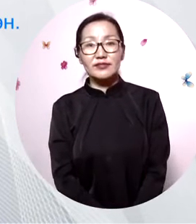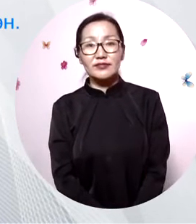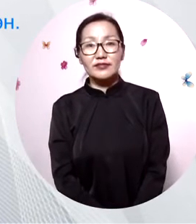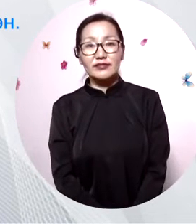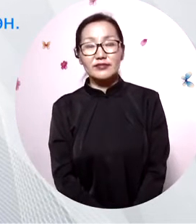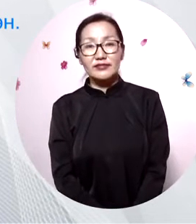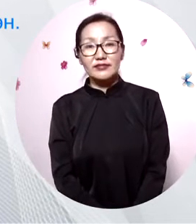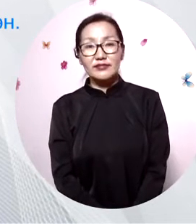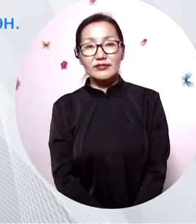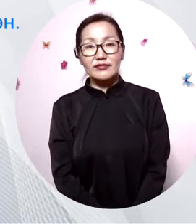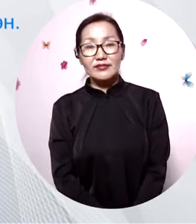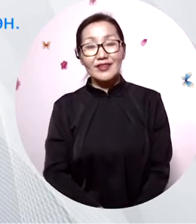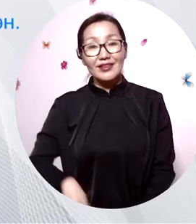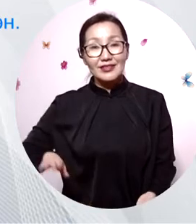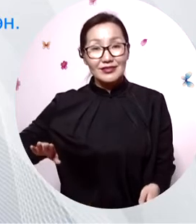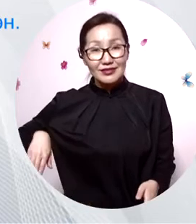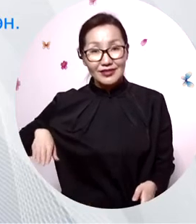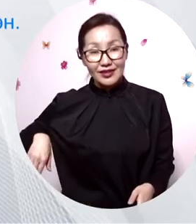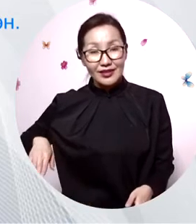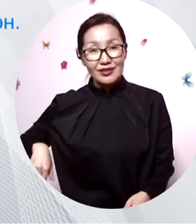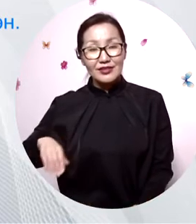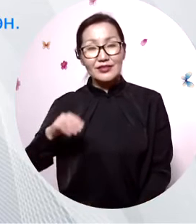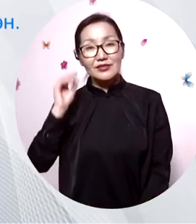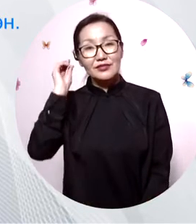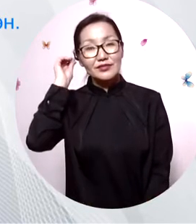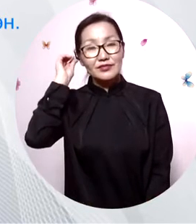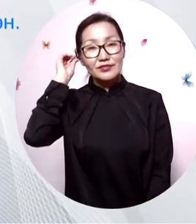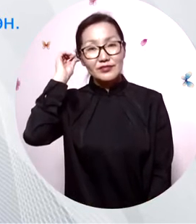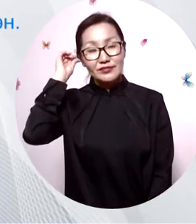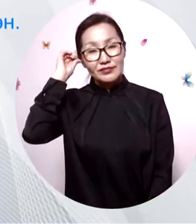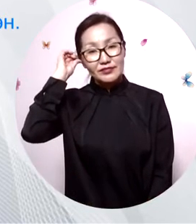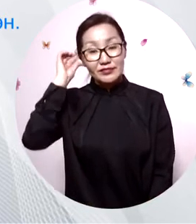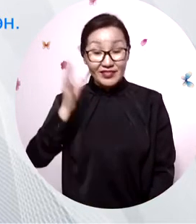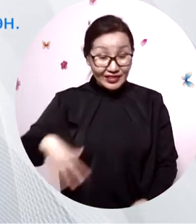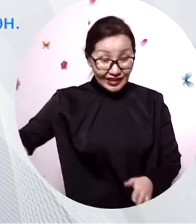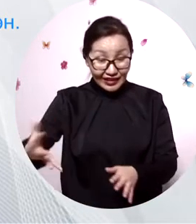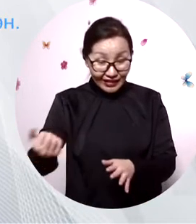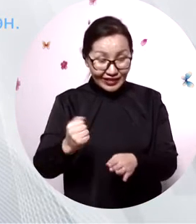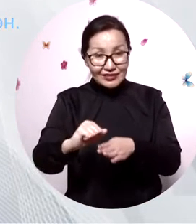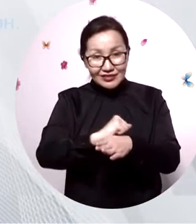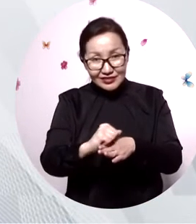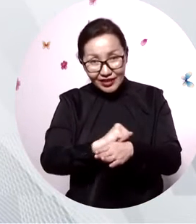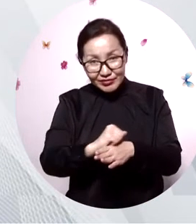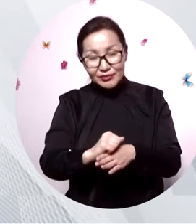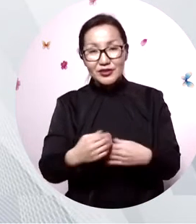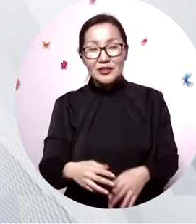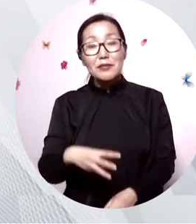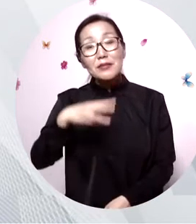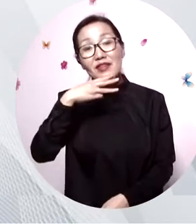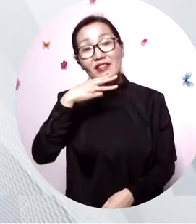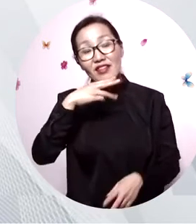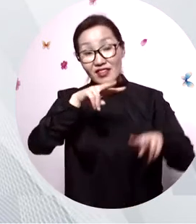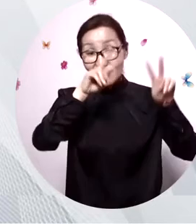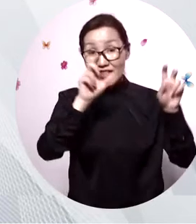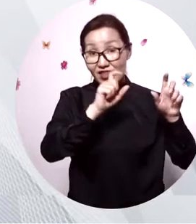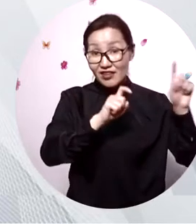За ингээд дараагийнх нь эдгээрийгээ давтан сонсё. За